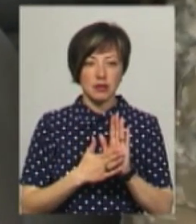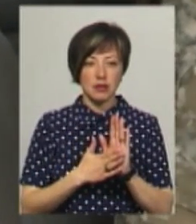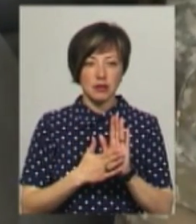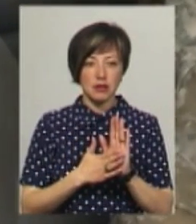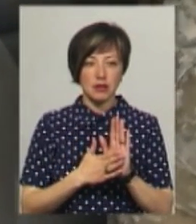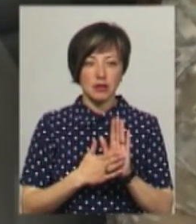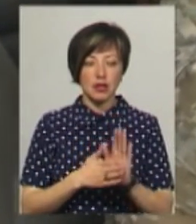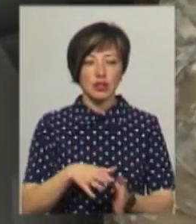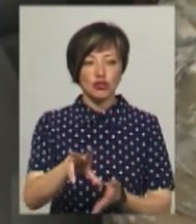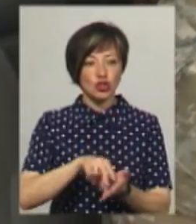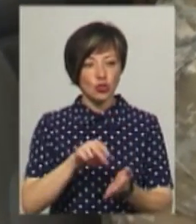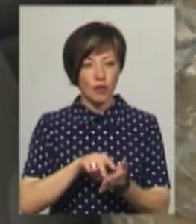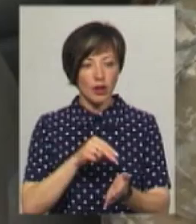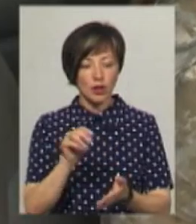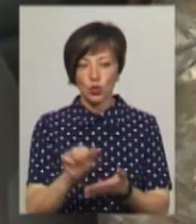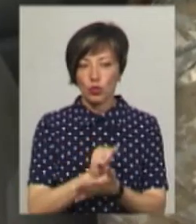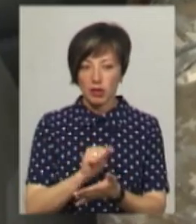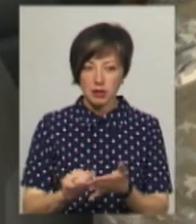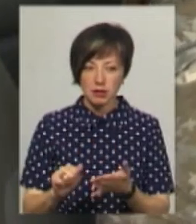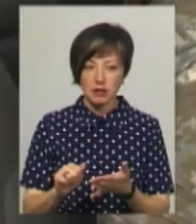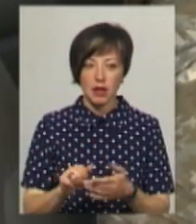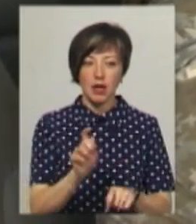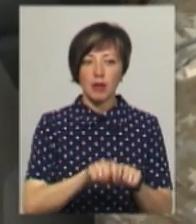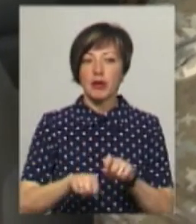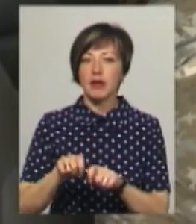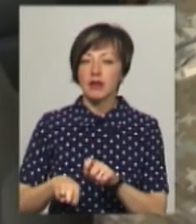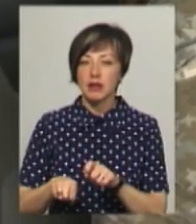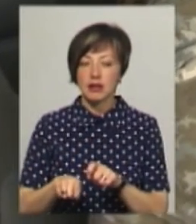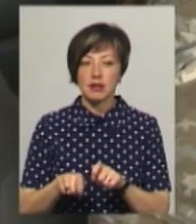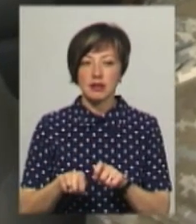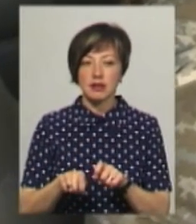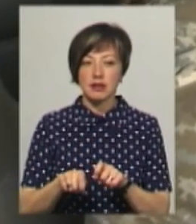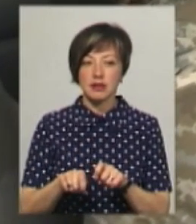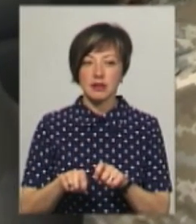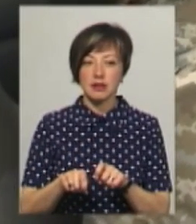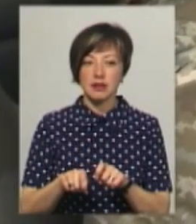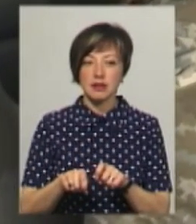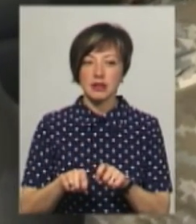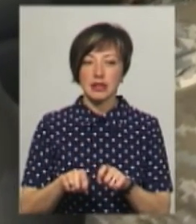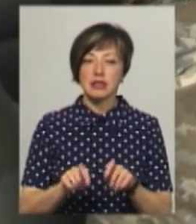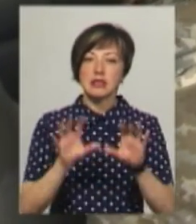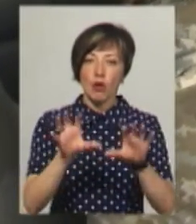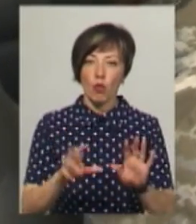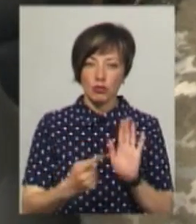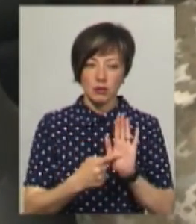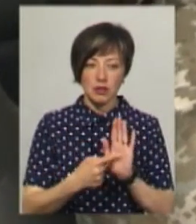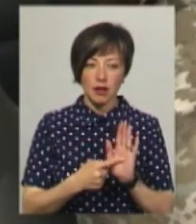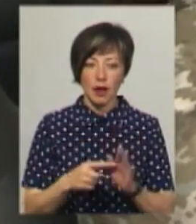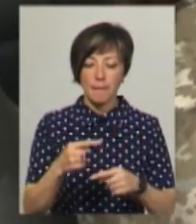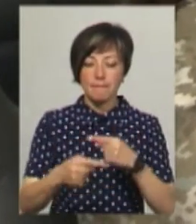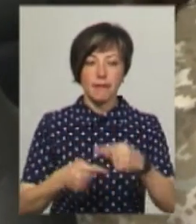реєстрація зчитування документів, перевірка наявності законних підстав для перетину адмінмежі